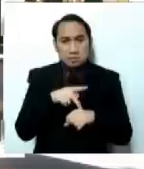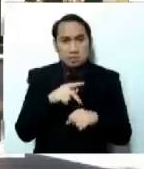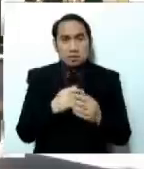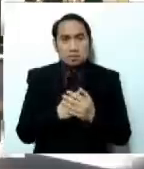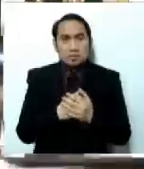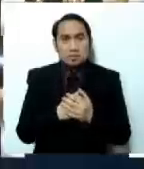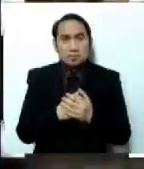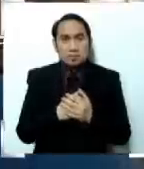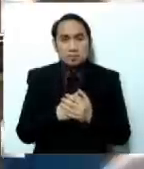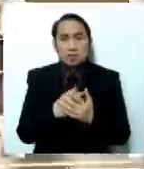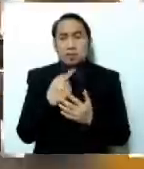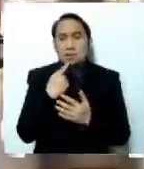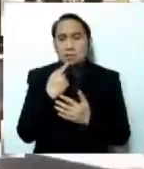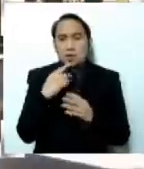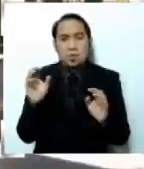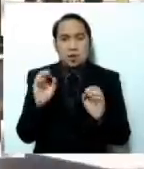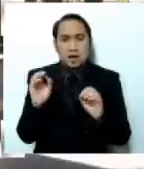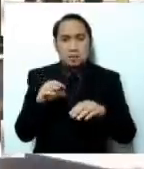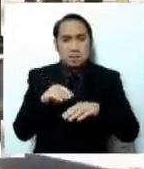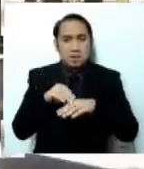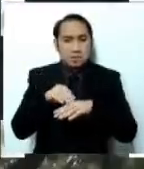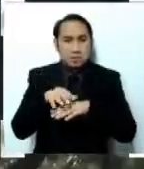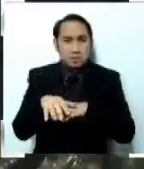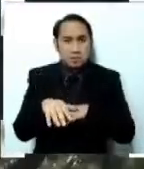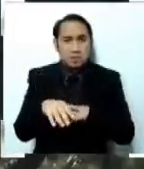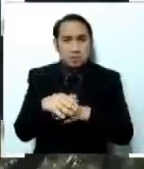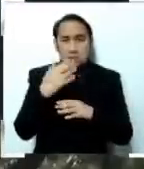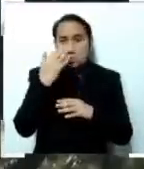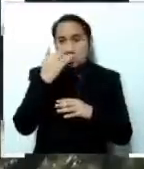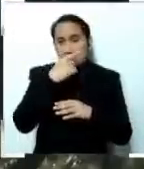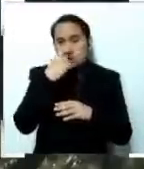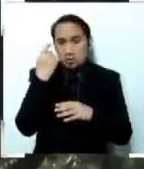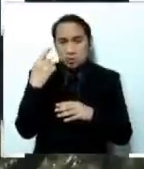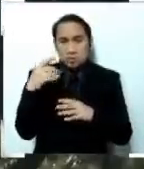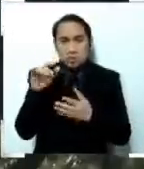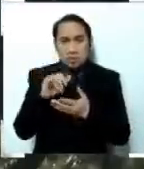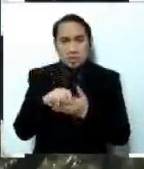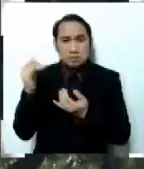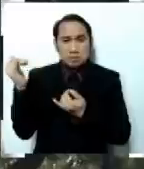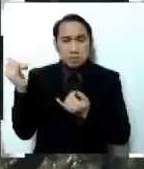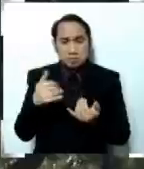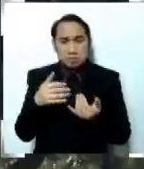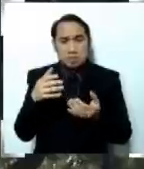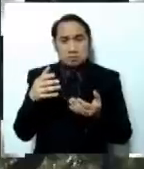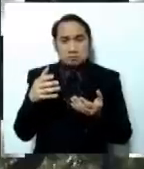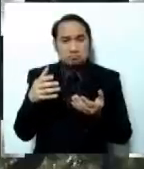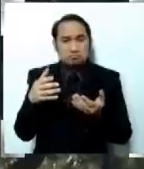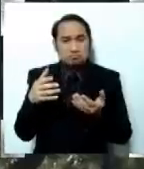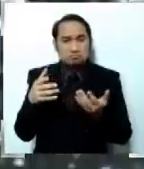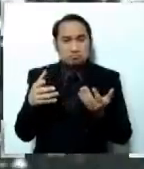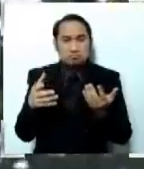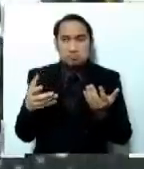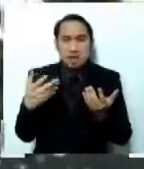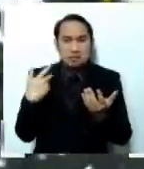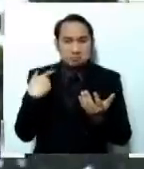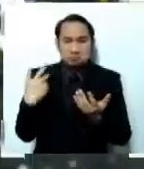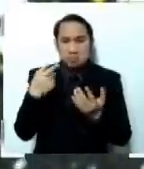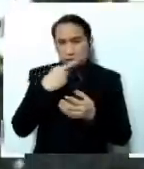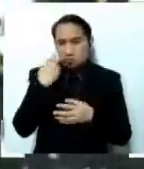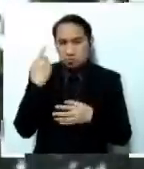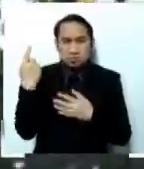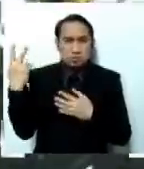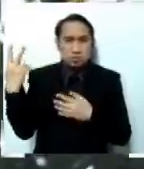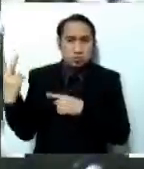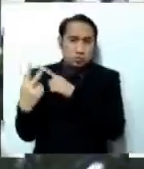transmission dito kasi nga ito yung mga imported cases ano, na dala nung dalawang